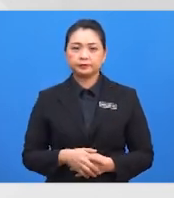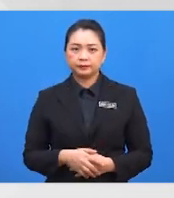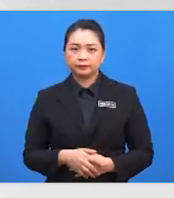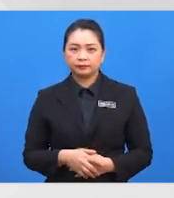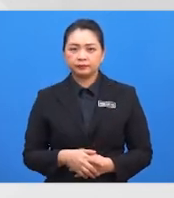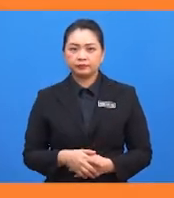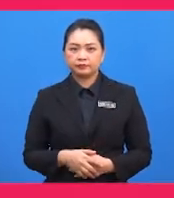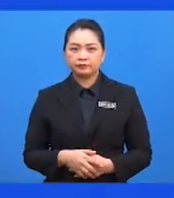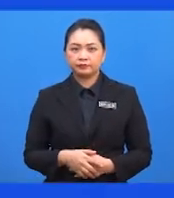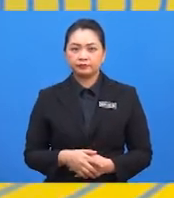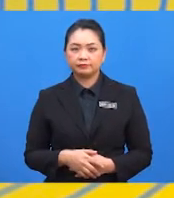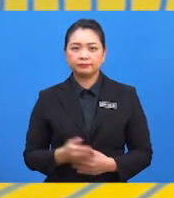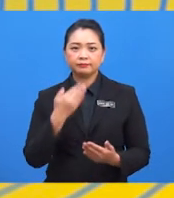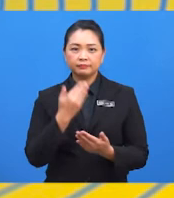5 mm.